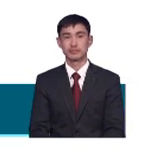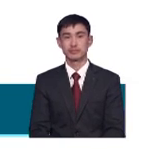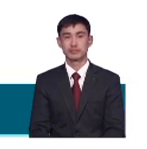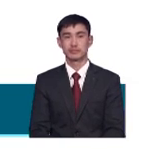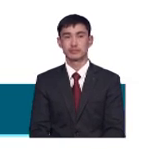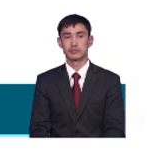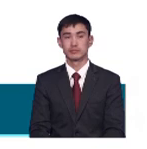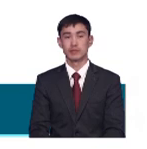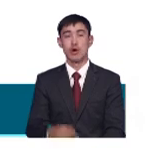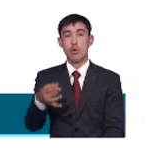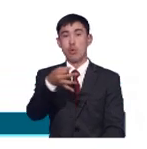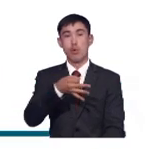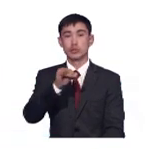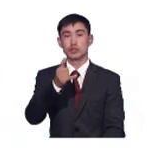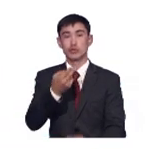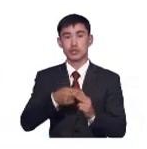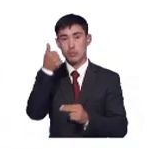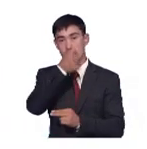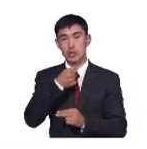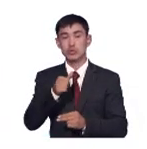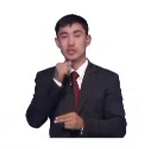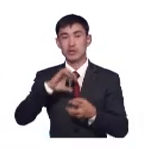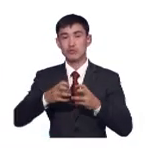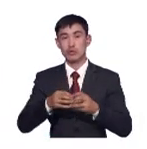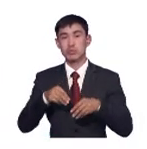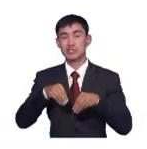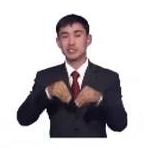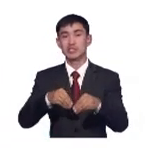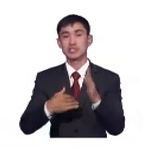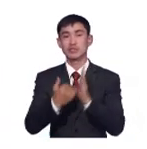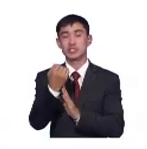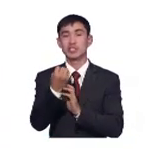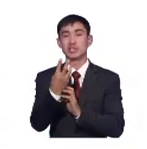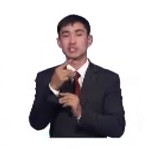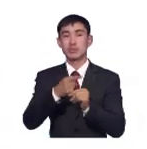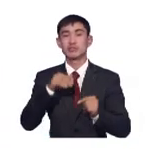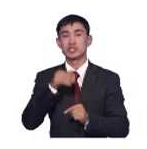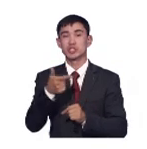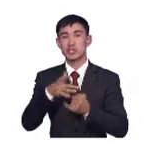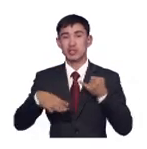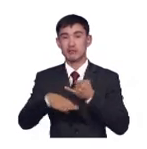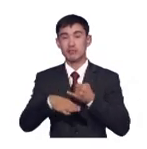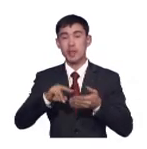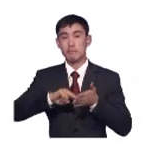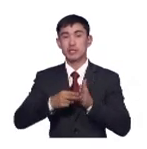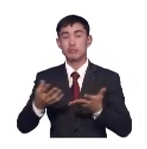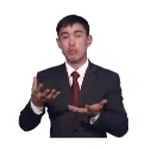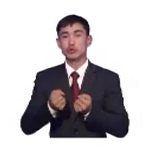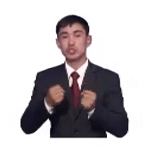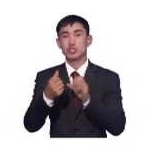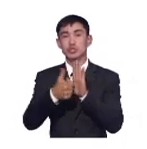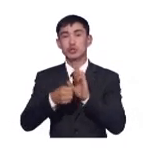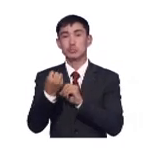год в области жтс в этом году сахарной свёклой было засеяно свыше 13500 гектаров планируется получить